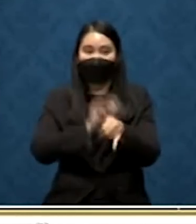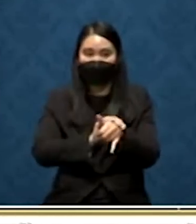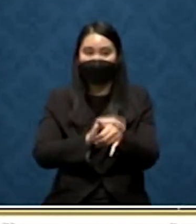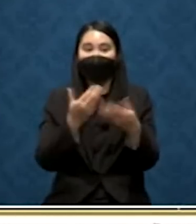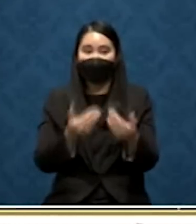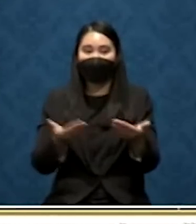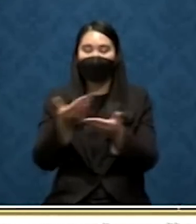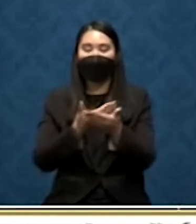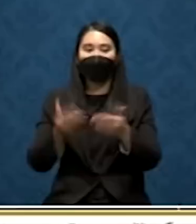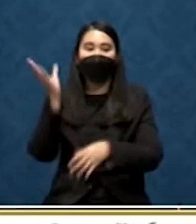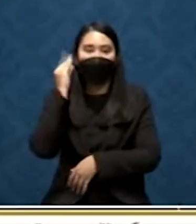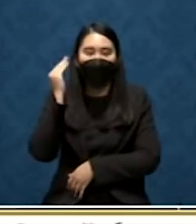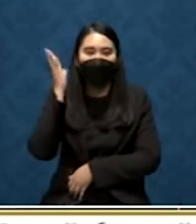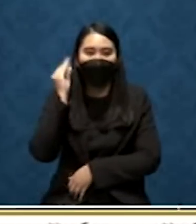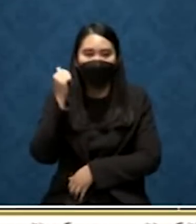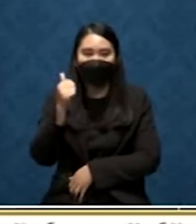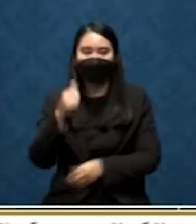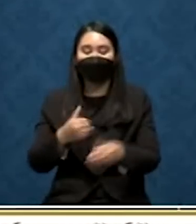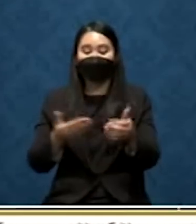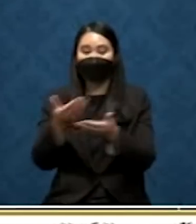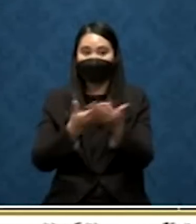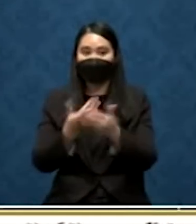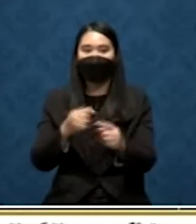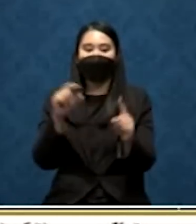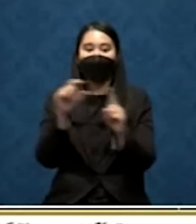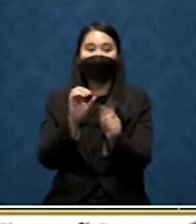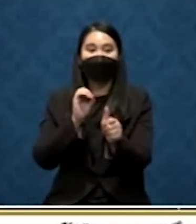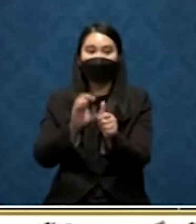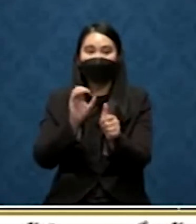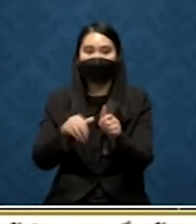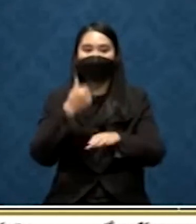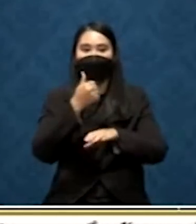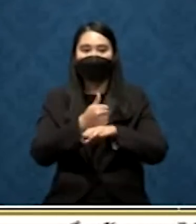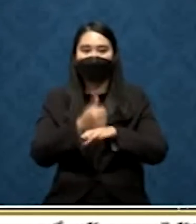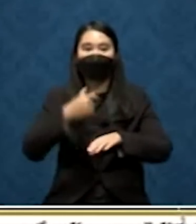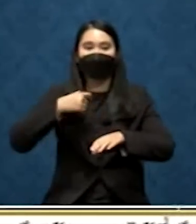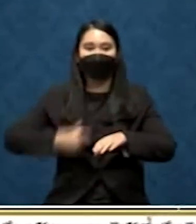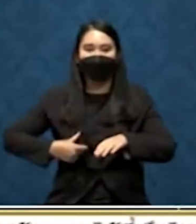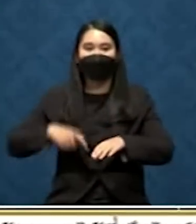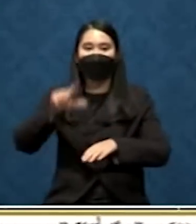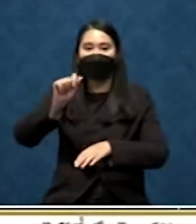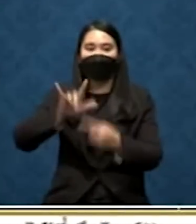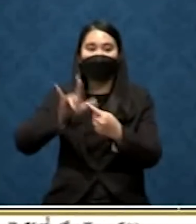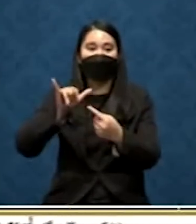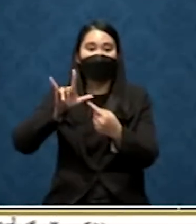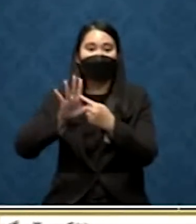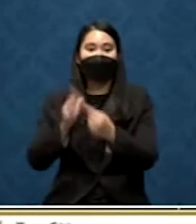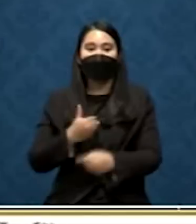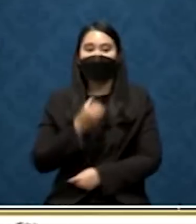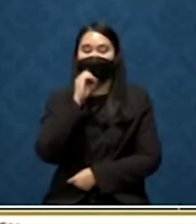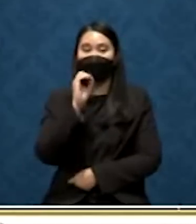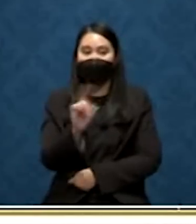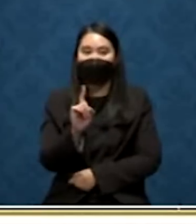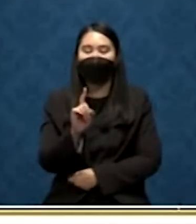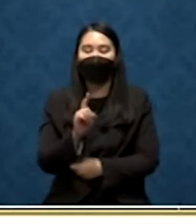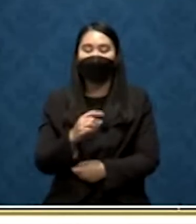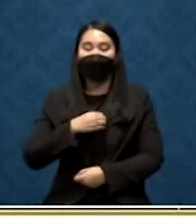พิจจารณา ฟัใหดนะครับเมื่อพิจจารณาคำแนะนำอธิบาดีผู้วภาคษาสารอายาทางผู้ร้องแจ้